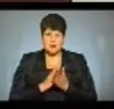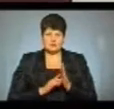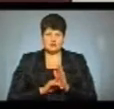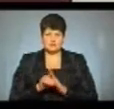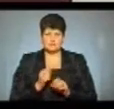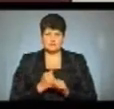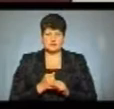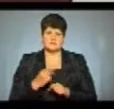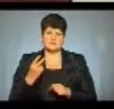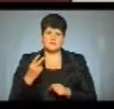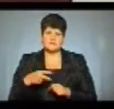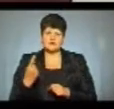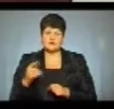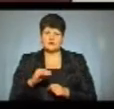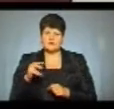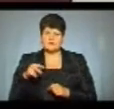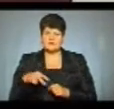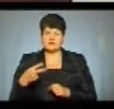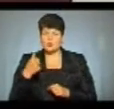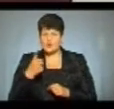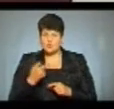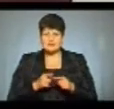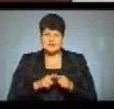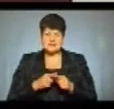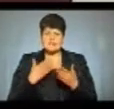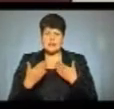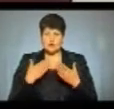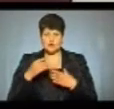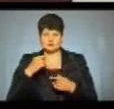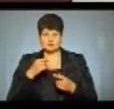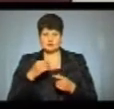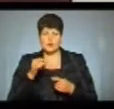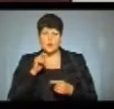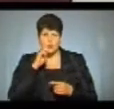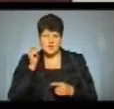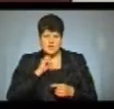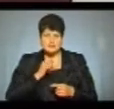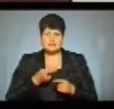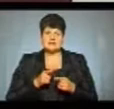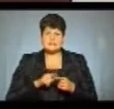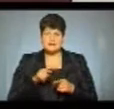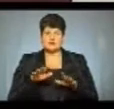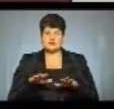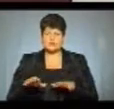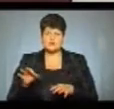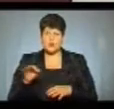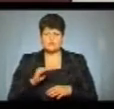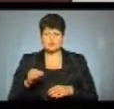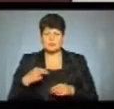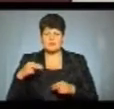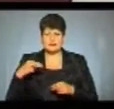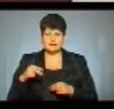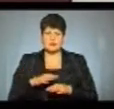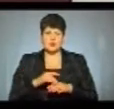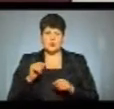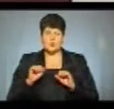2020 року. Програма «Діалоги про Україну» – це ініціатива команди президента Володимира Зеленського. Посадовці Офісу президента, урядовці, народні